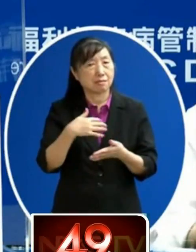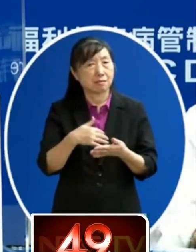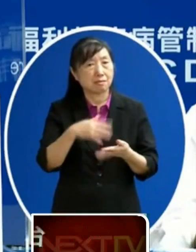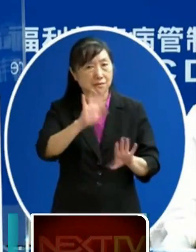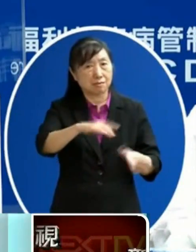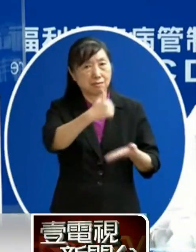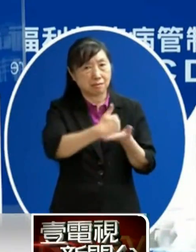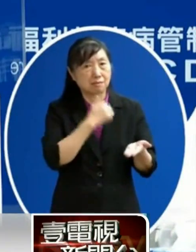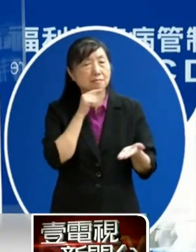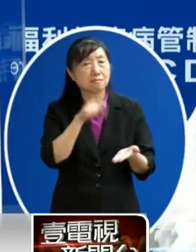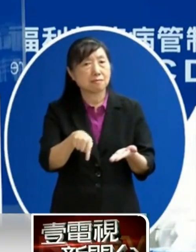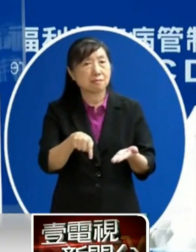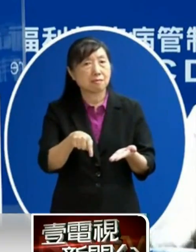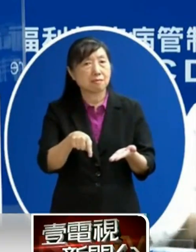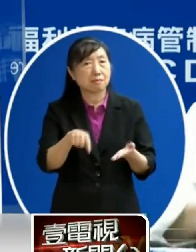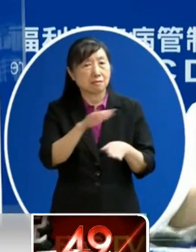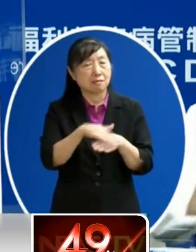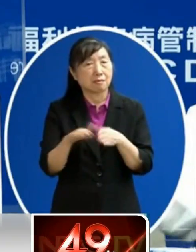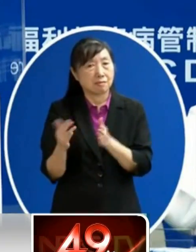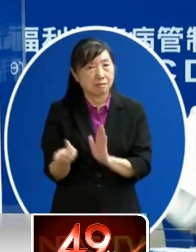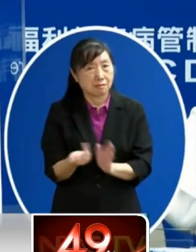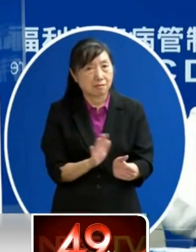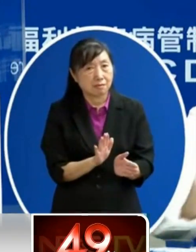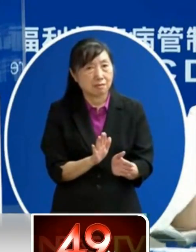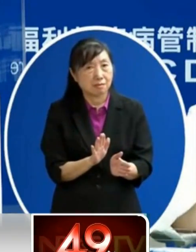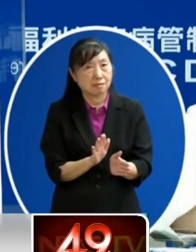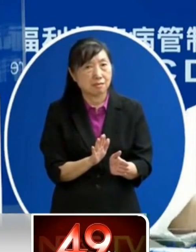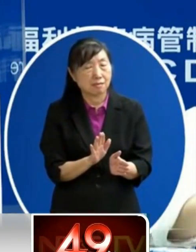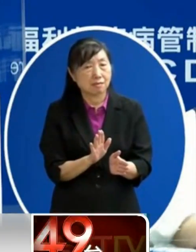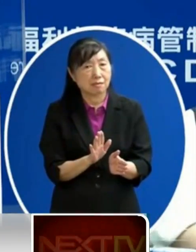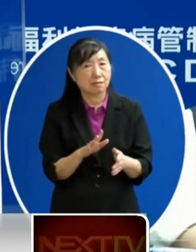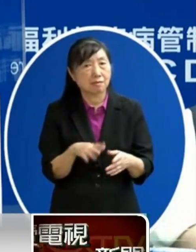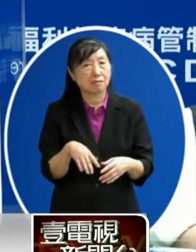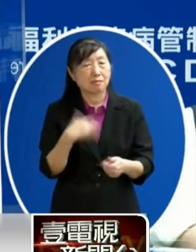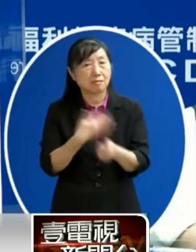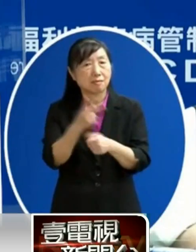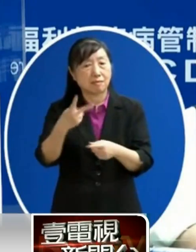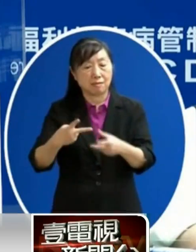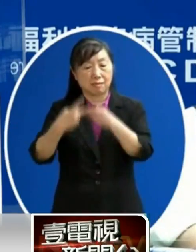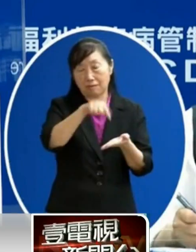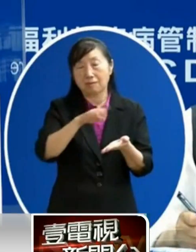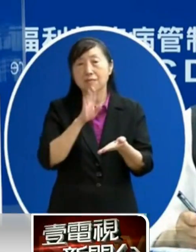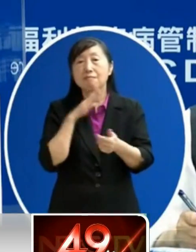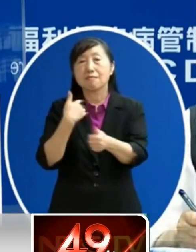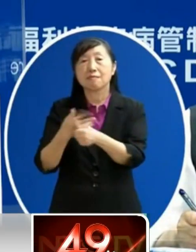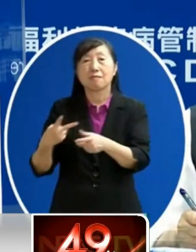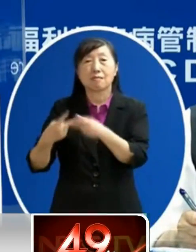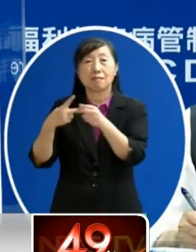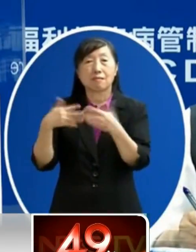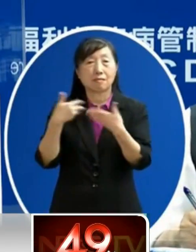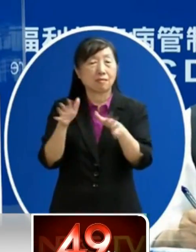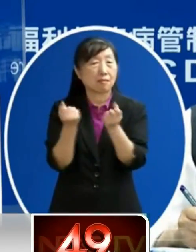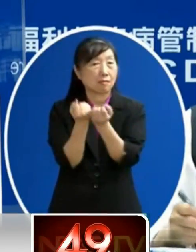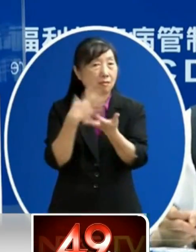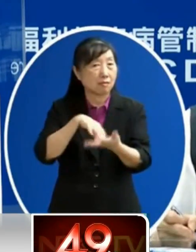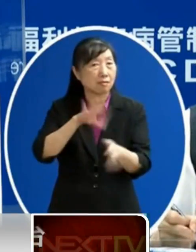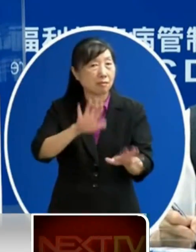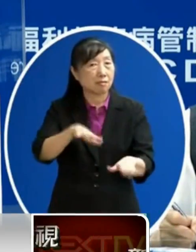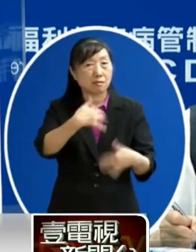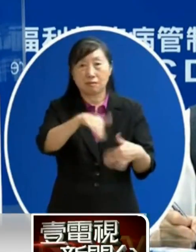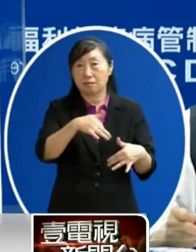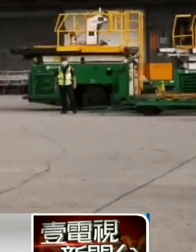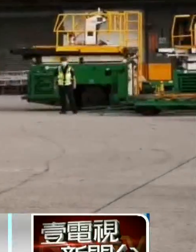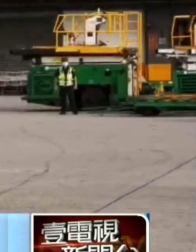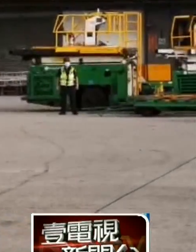的这 AZ 可能会准备来试用施打第二剂的使用。那莫德纳疫苗什么时候进来？目前我还